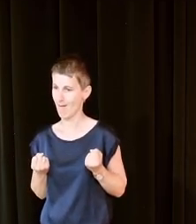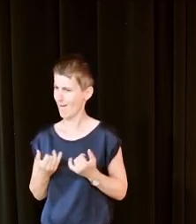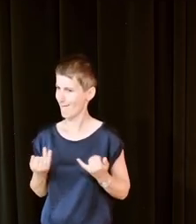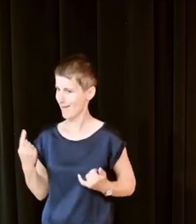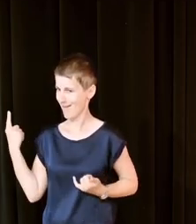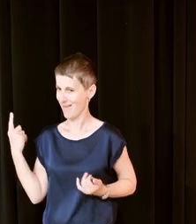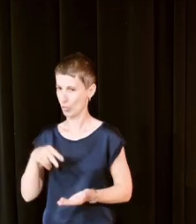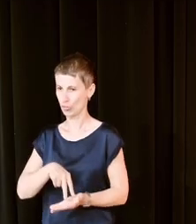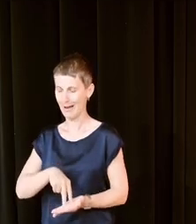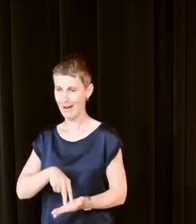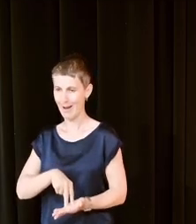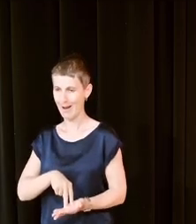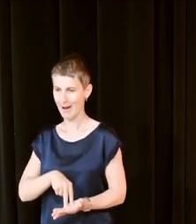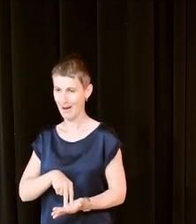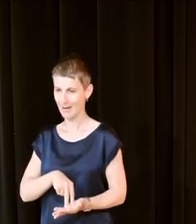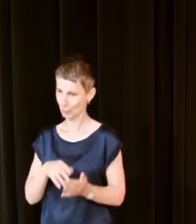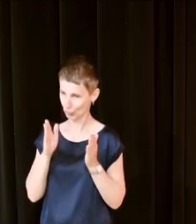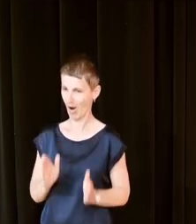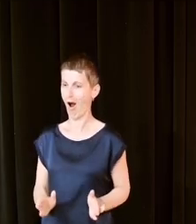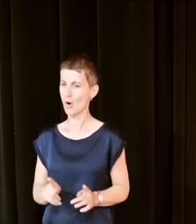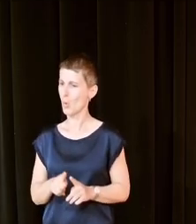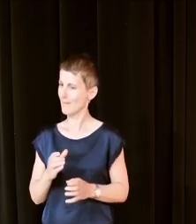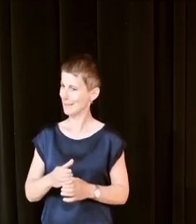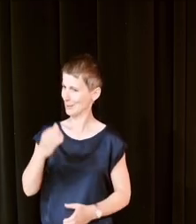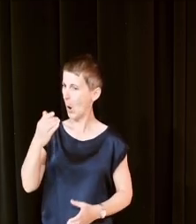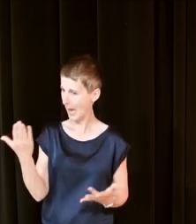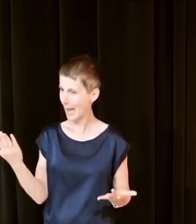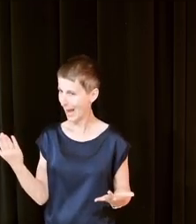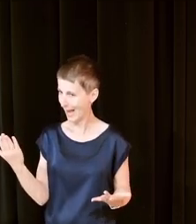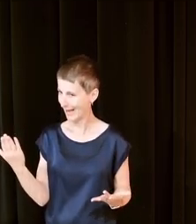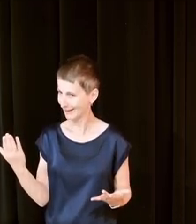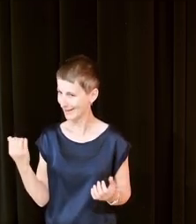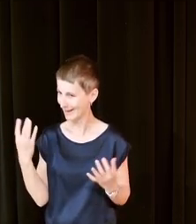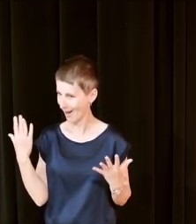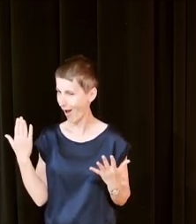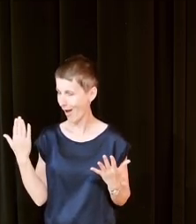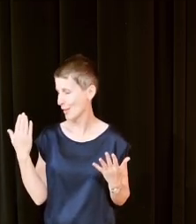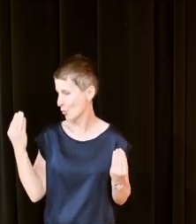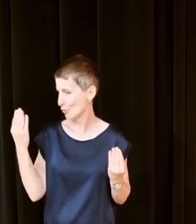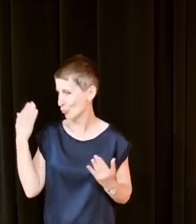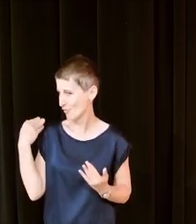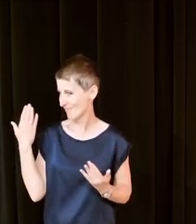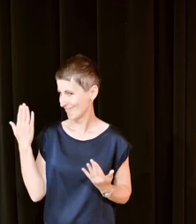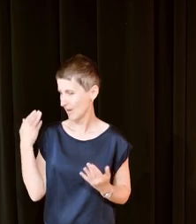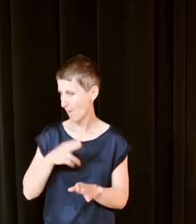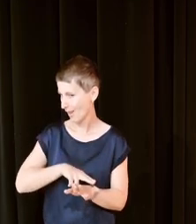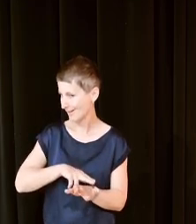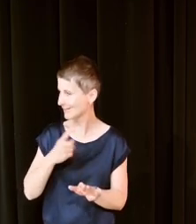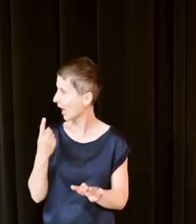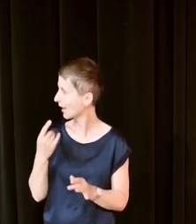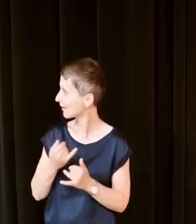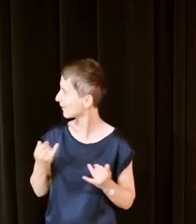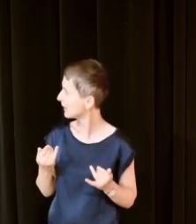steht. So ganz statuarisch, fast wie eine Säule, das ist eine bestimmte Kleidung in der damaligen Zeit, so wie man sie eben getragen hat. Und Sie